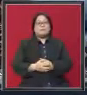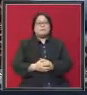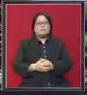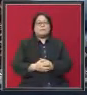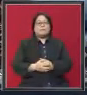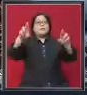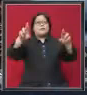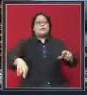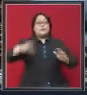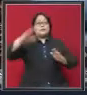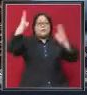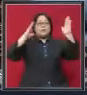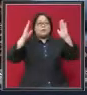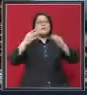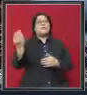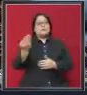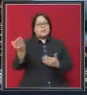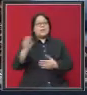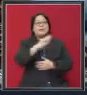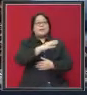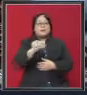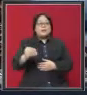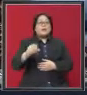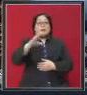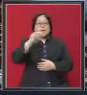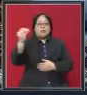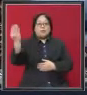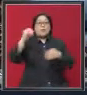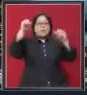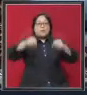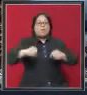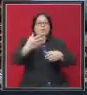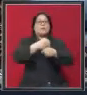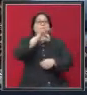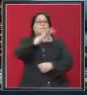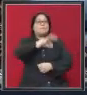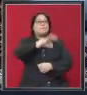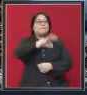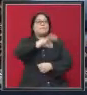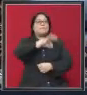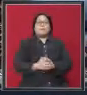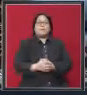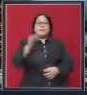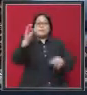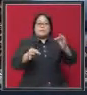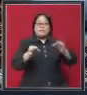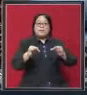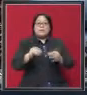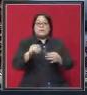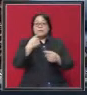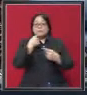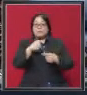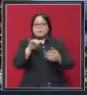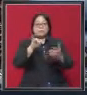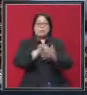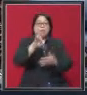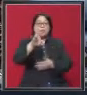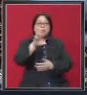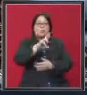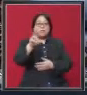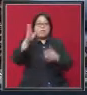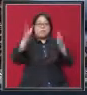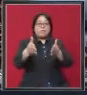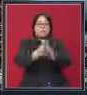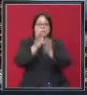supaya rakyat Malaysia biasa dan juga syarikat biasa dapat menerima faedah. Sekiranya yang sebut 700,000 yang